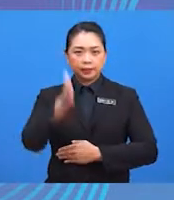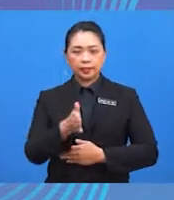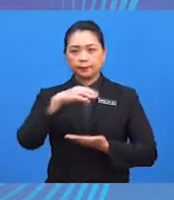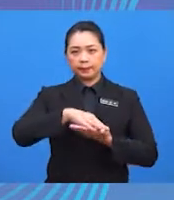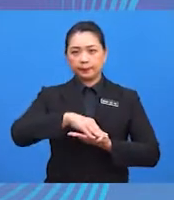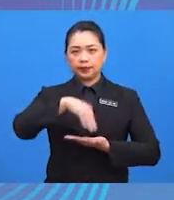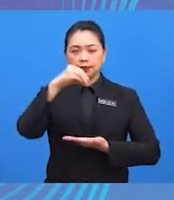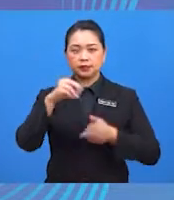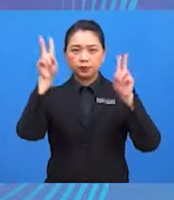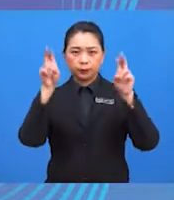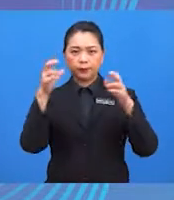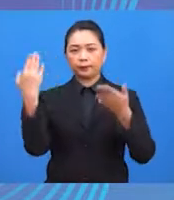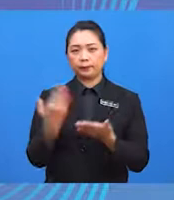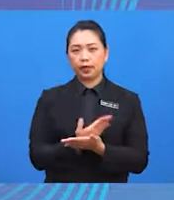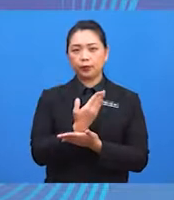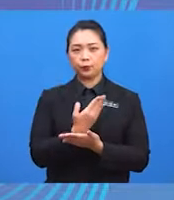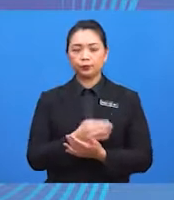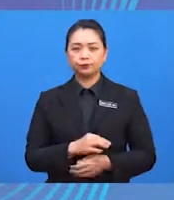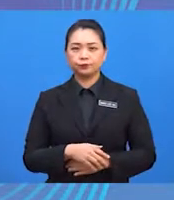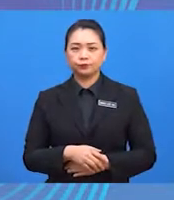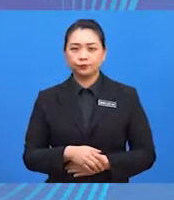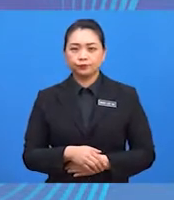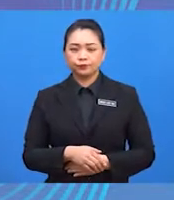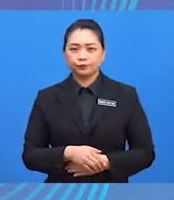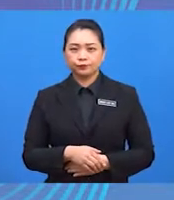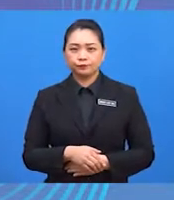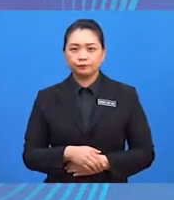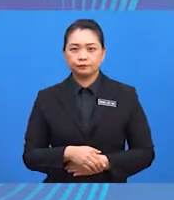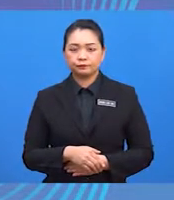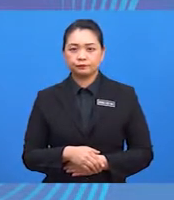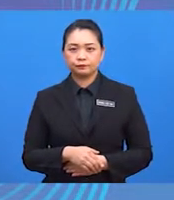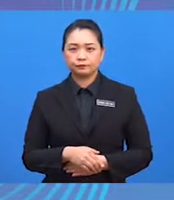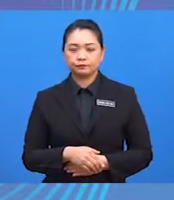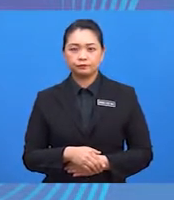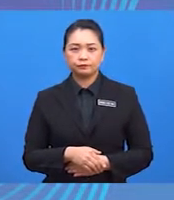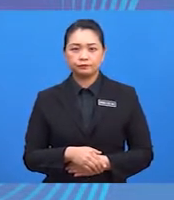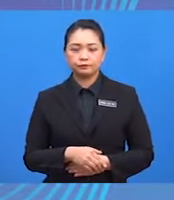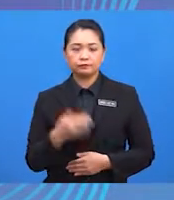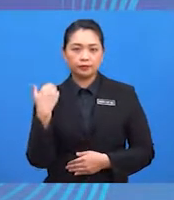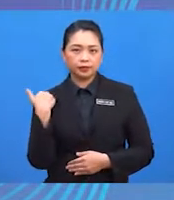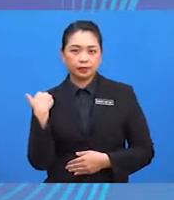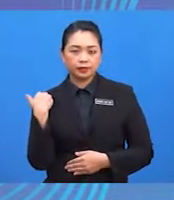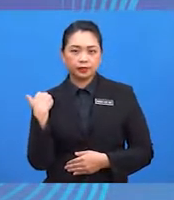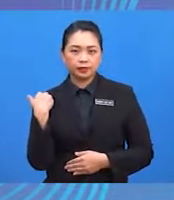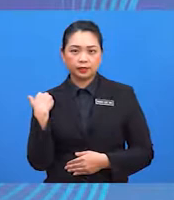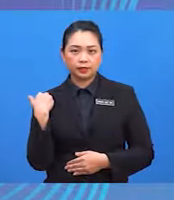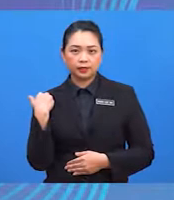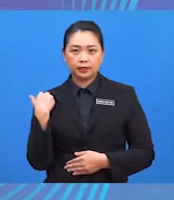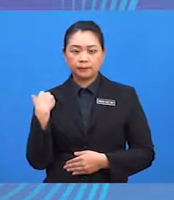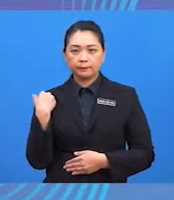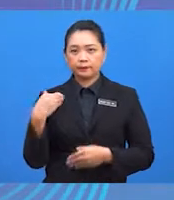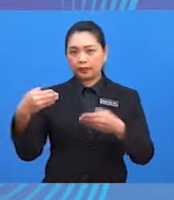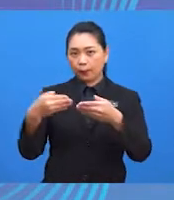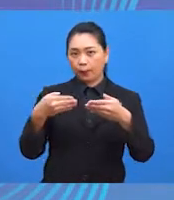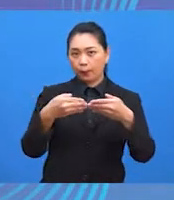mempelajari topik baru di mana topik ini merupakan kesinambungan daripada